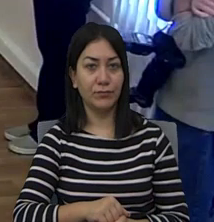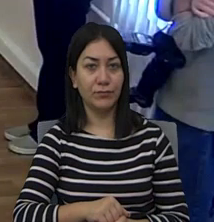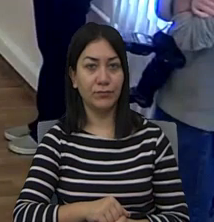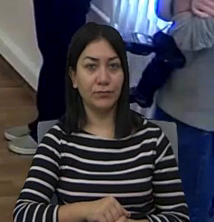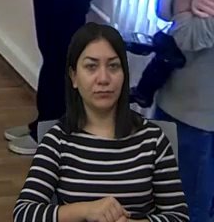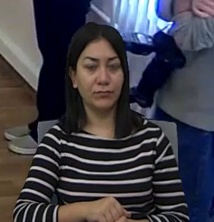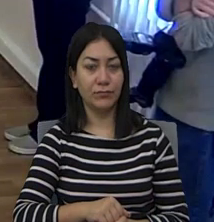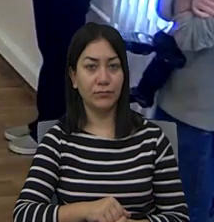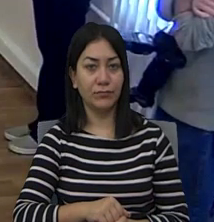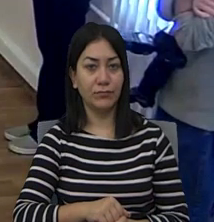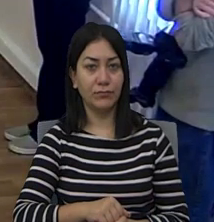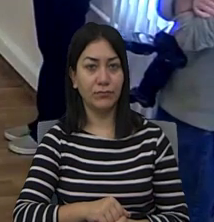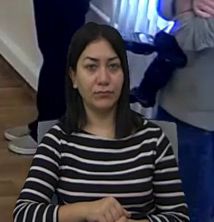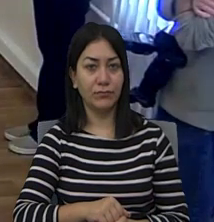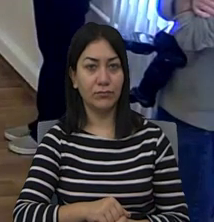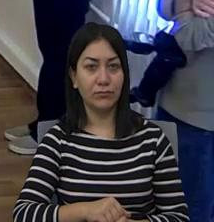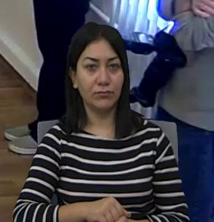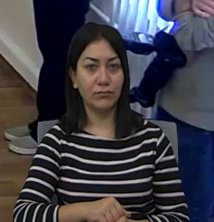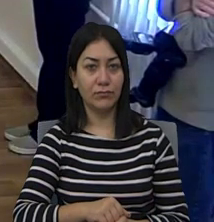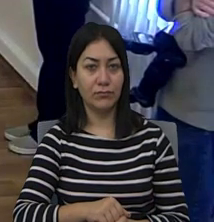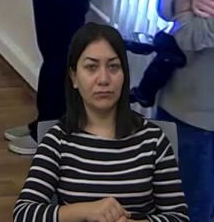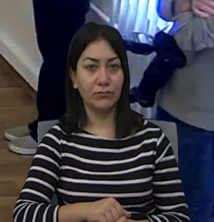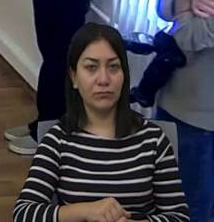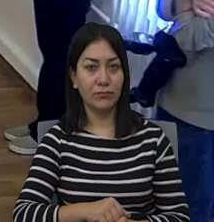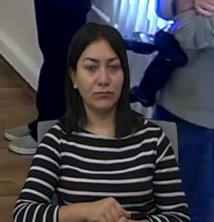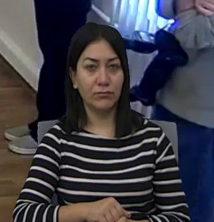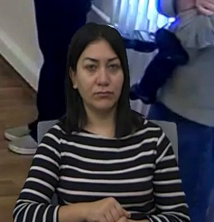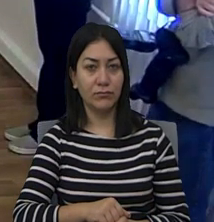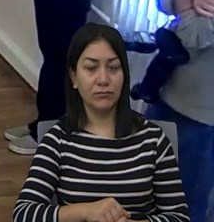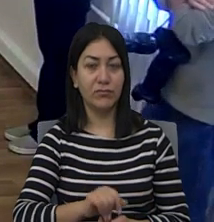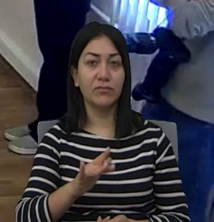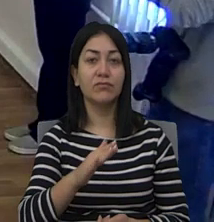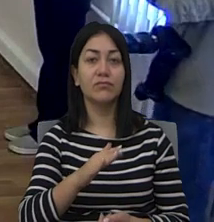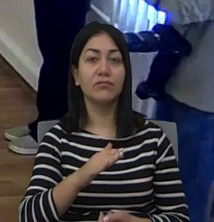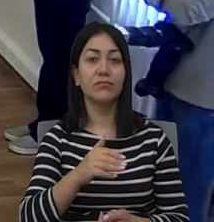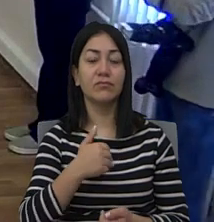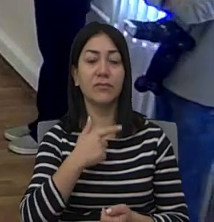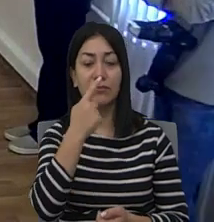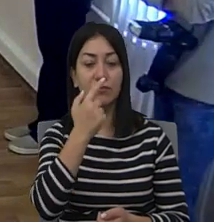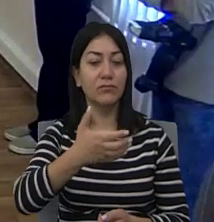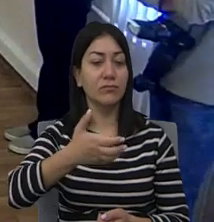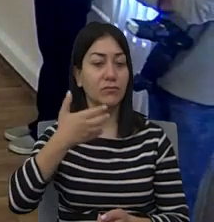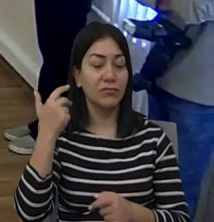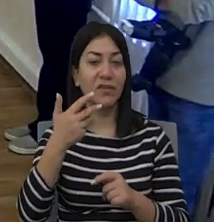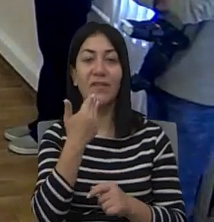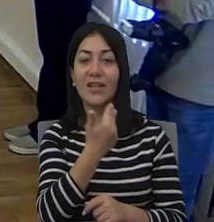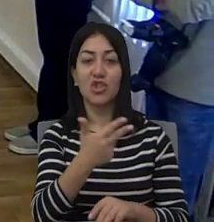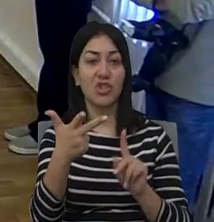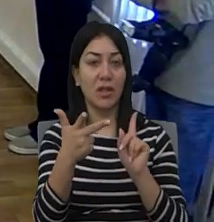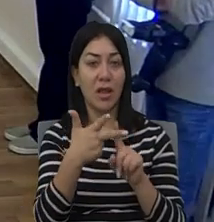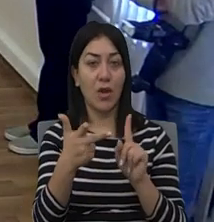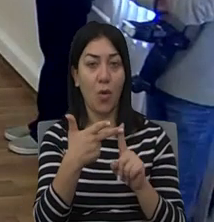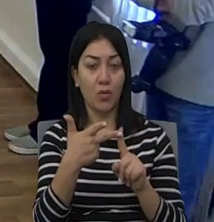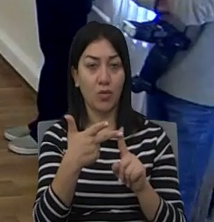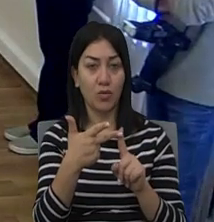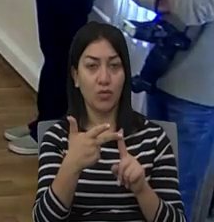the SSDA project. Եվ վերջապես ուրեմն վերջին երրորդ բաղադրիչը,